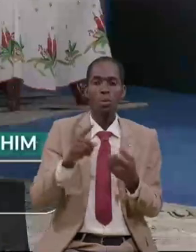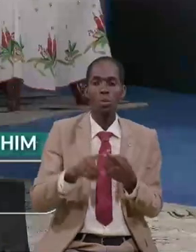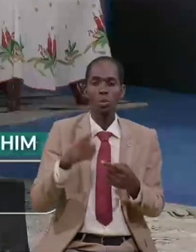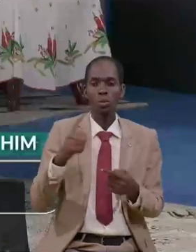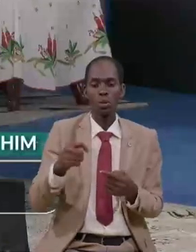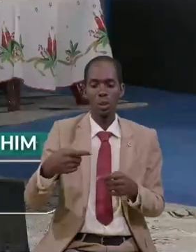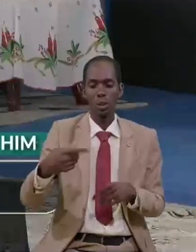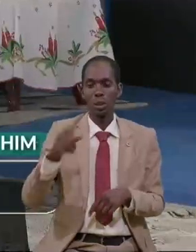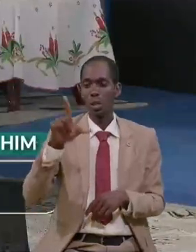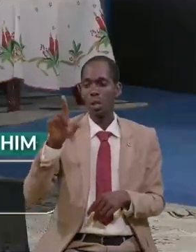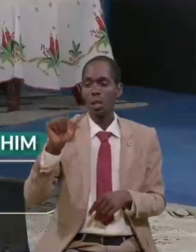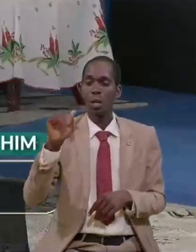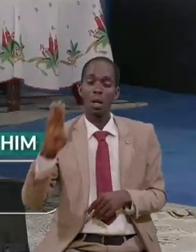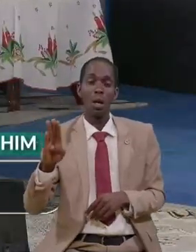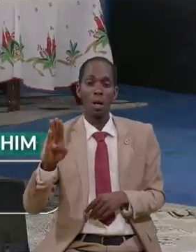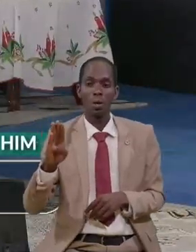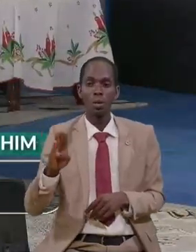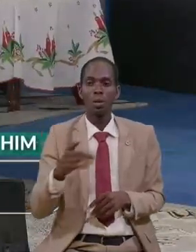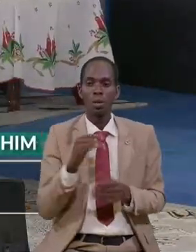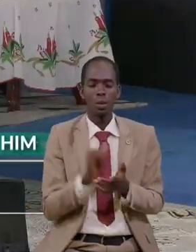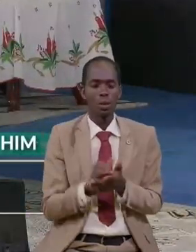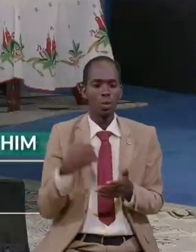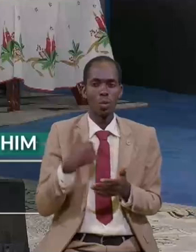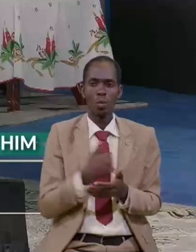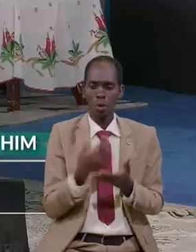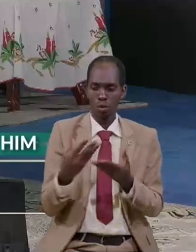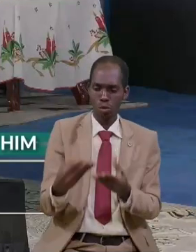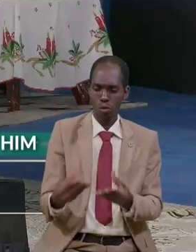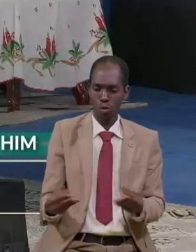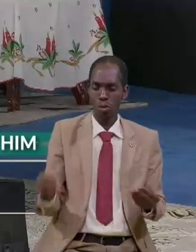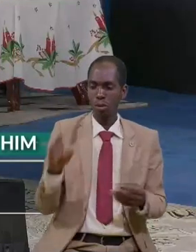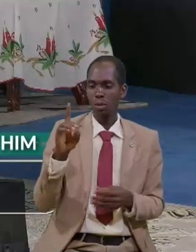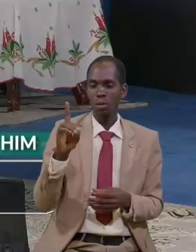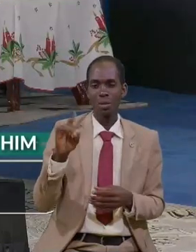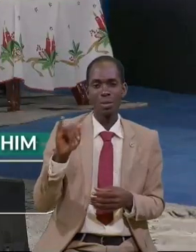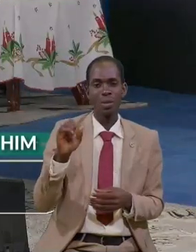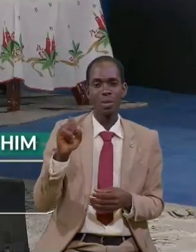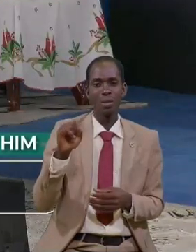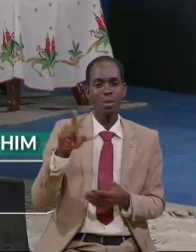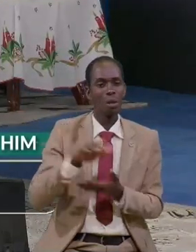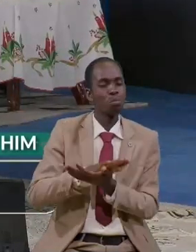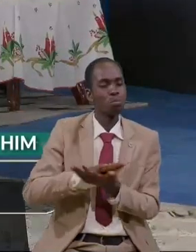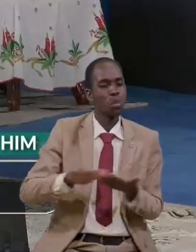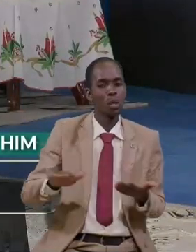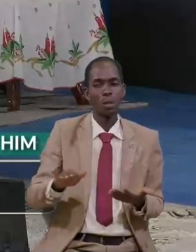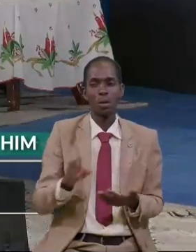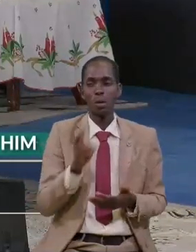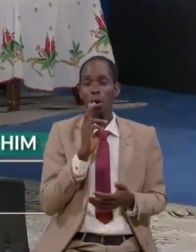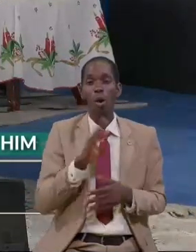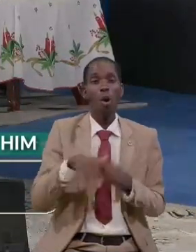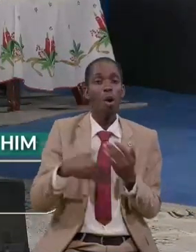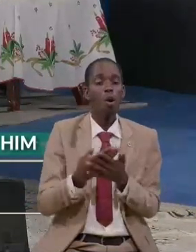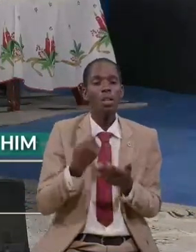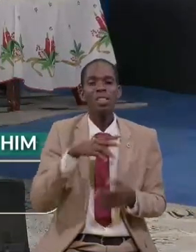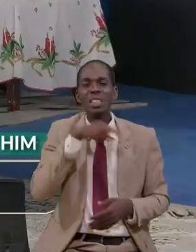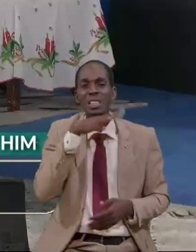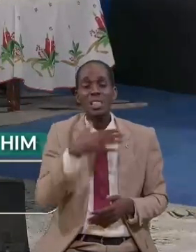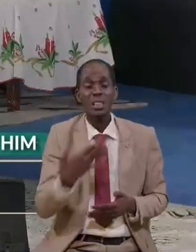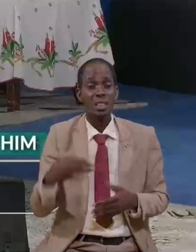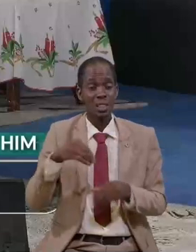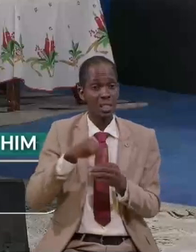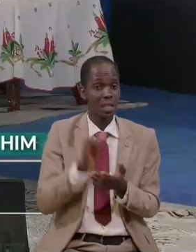laboratoire et on dit qu'il y a l'eau distillée. Toute impureté de cette eau est ôtée.